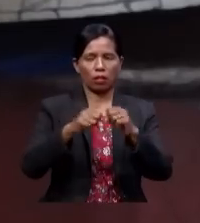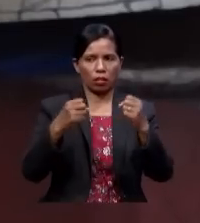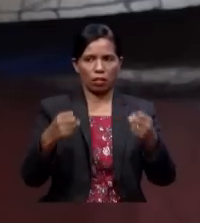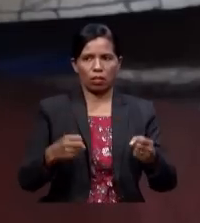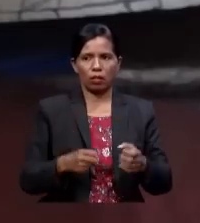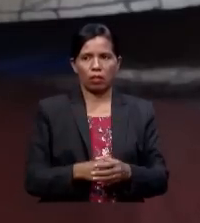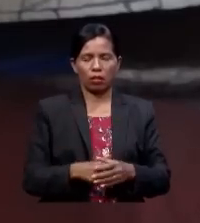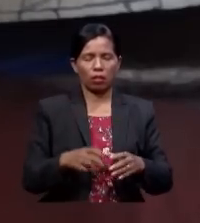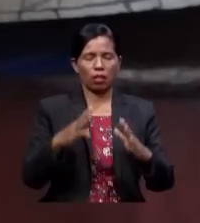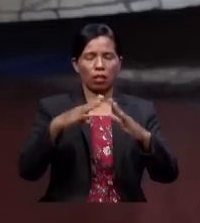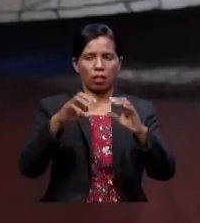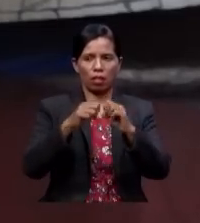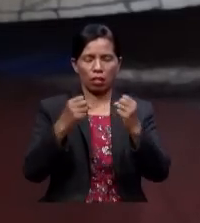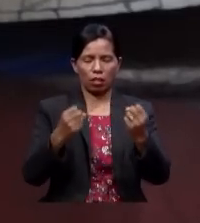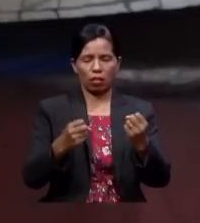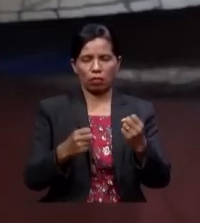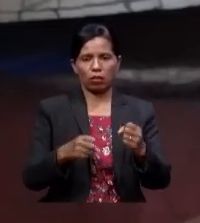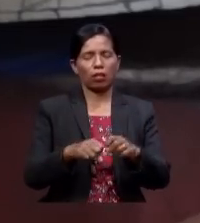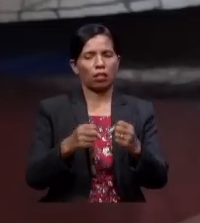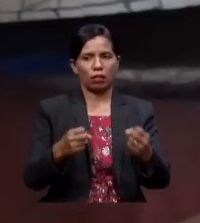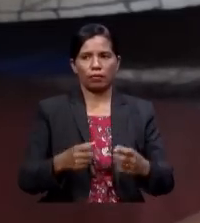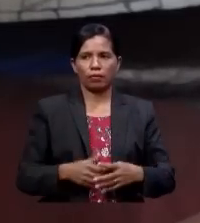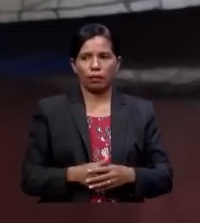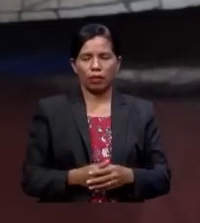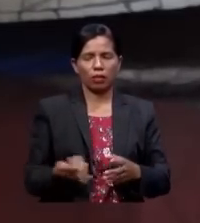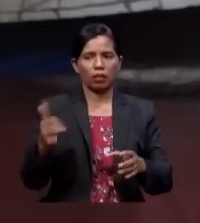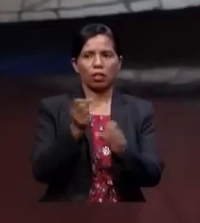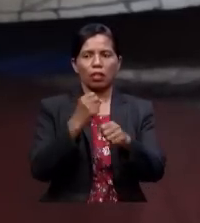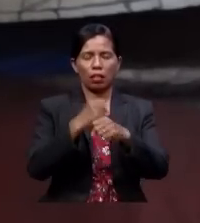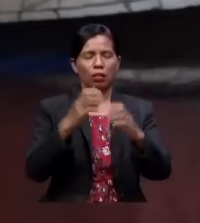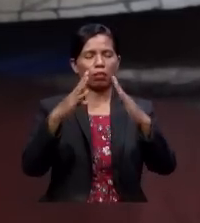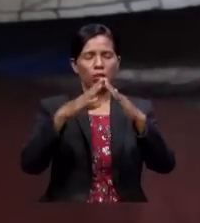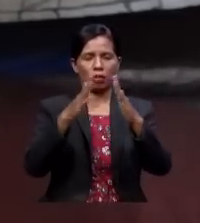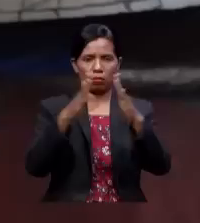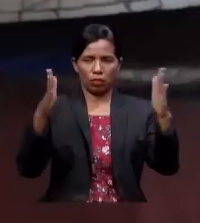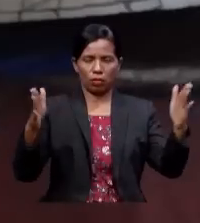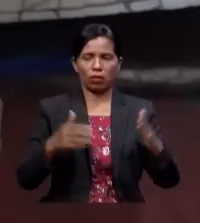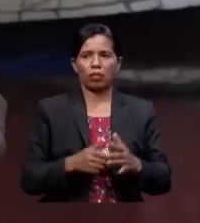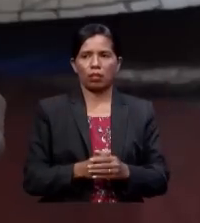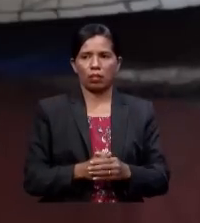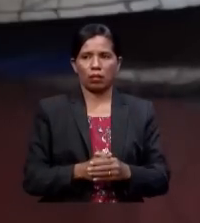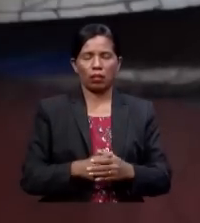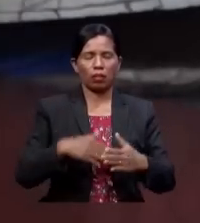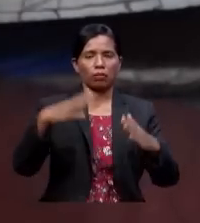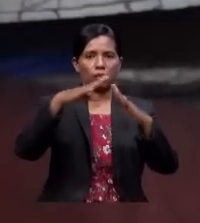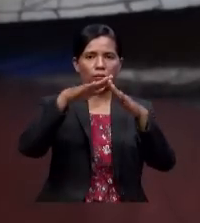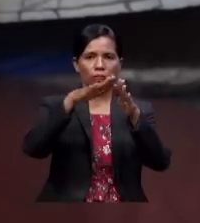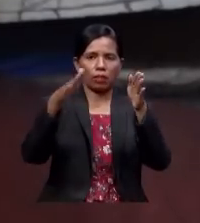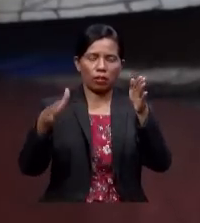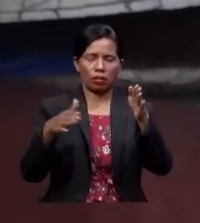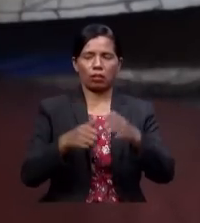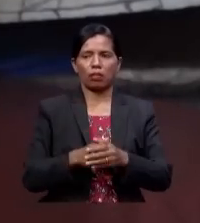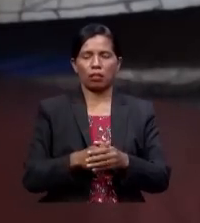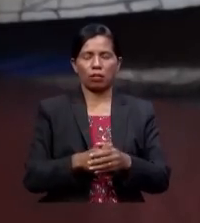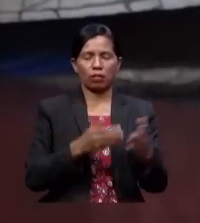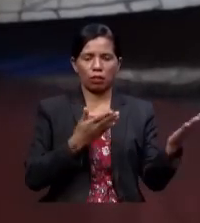siminti saku tolu be toma kelani. Sir halani uma ni luan. Ore baranda be bahala ni kalen ema